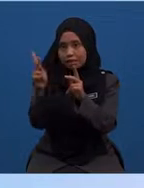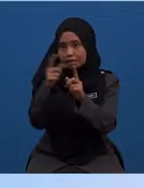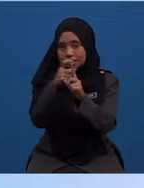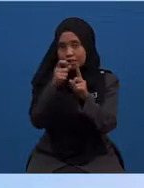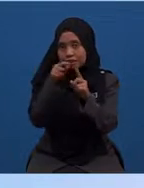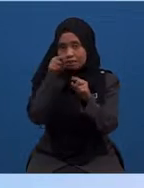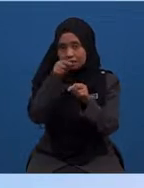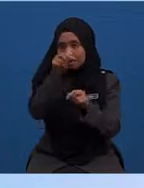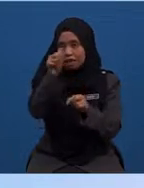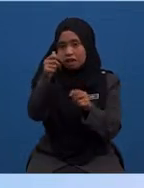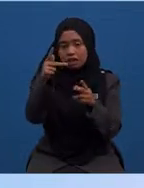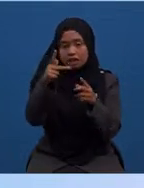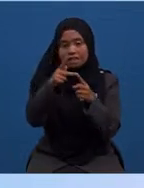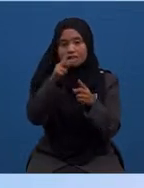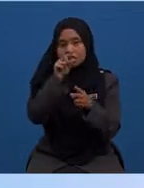B.